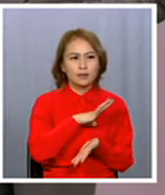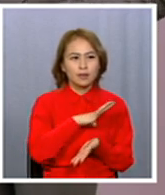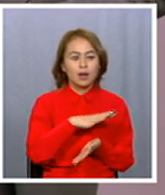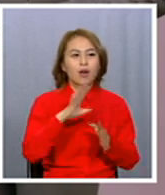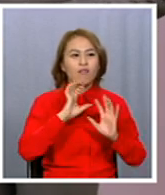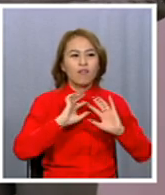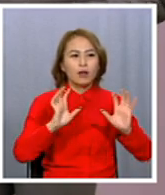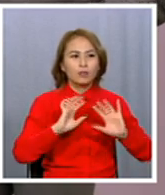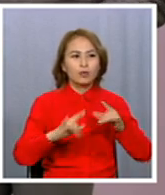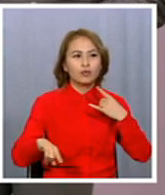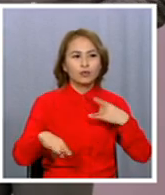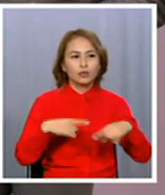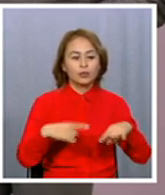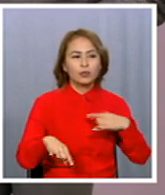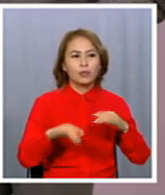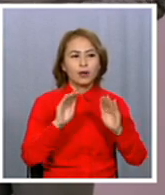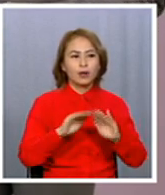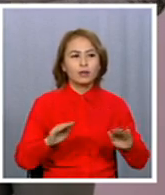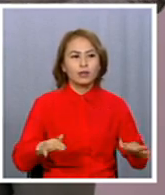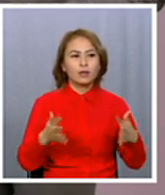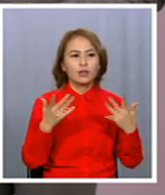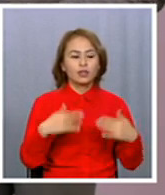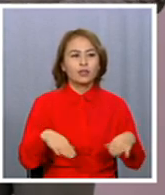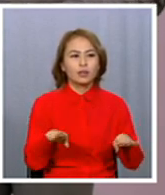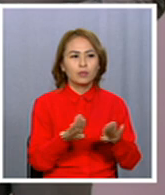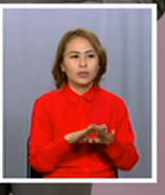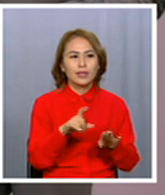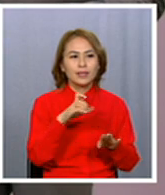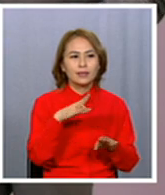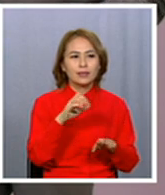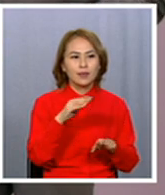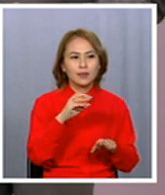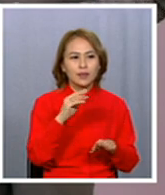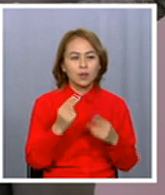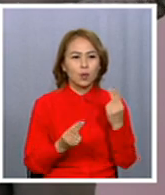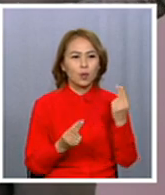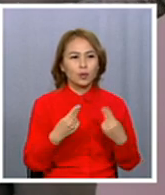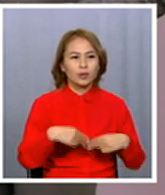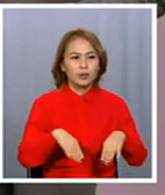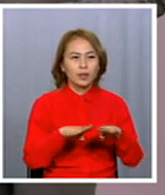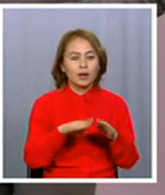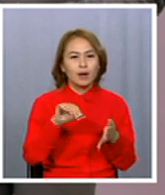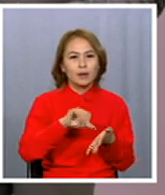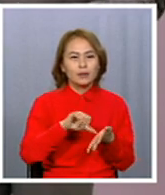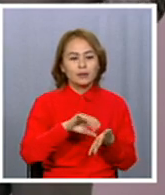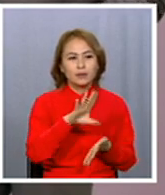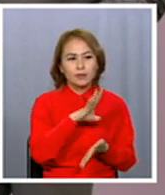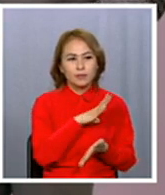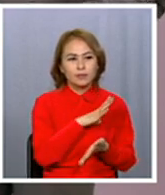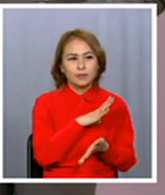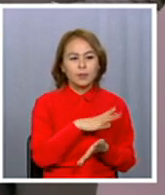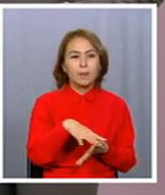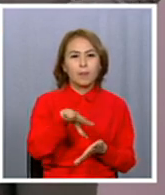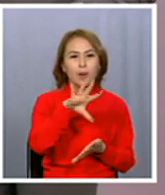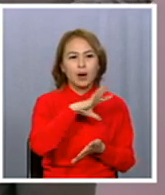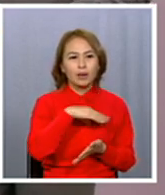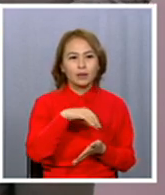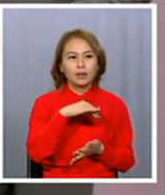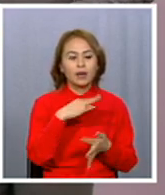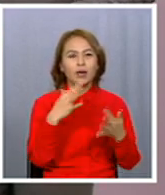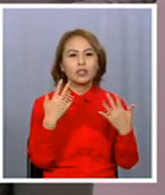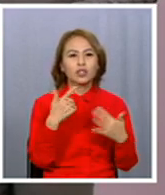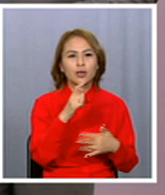Волейбол мен футболға қанша адам болса, эстафеталық ойынға сонша адам қатысты. Барлығы қанша